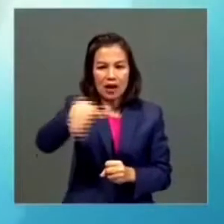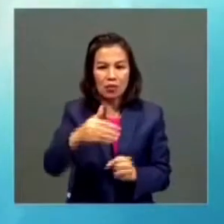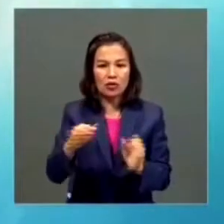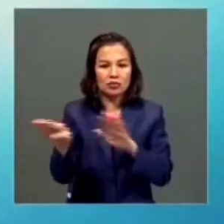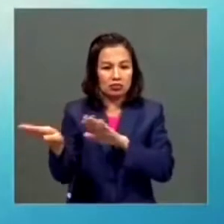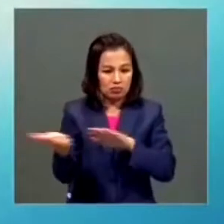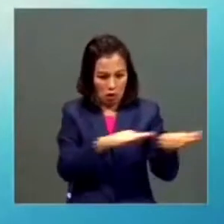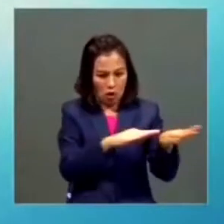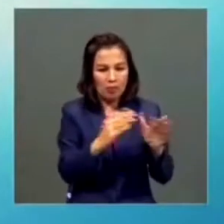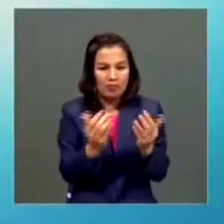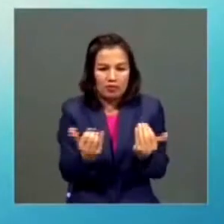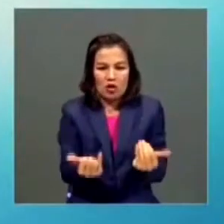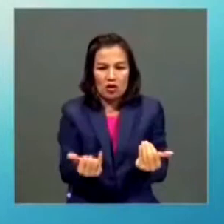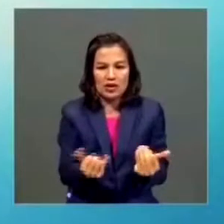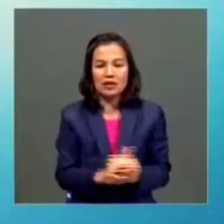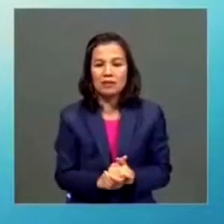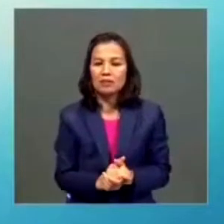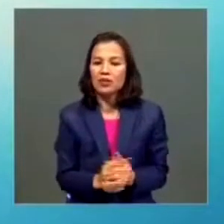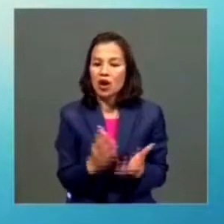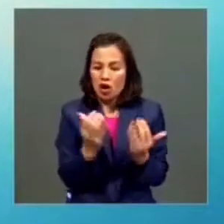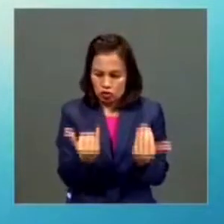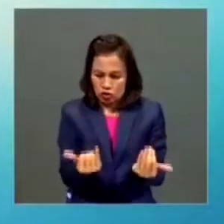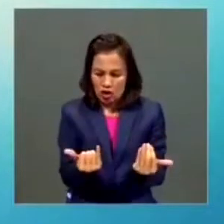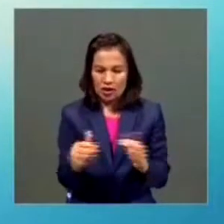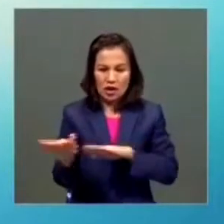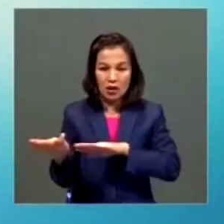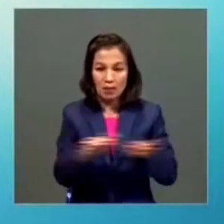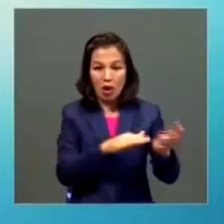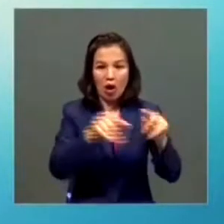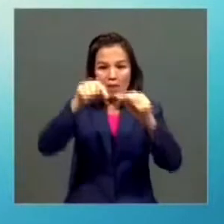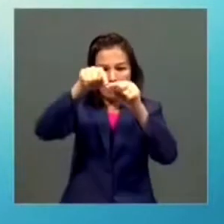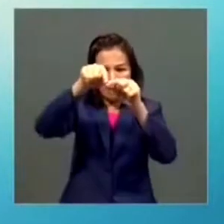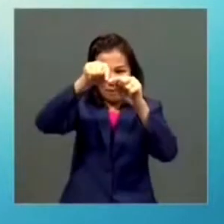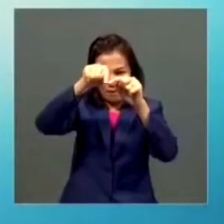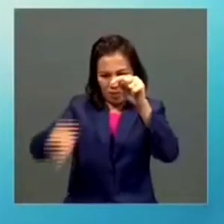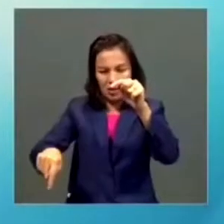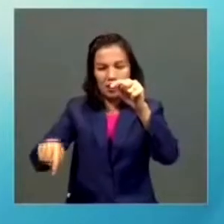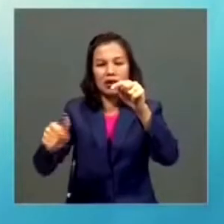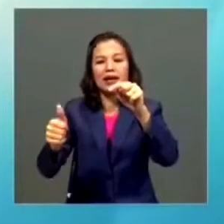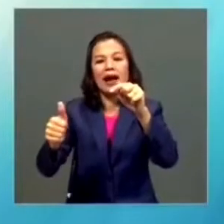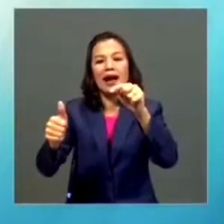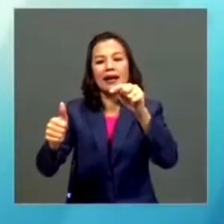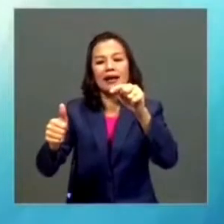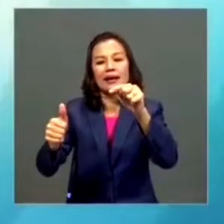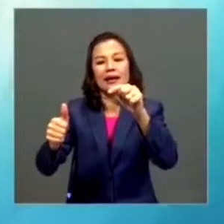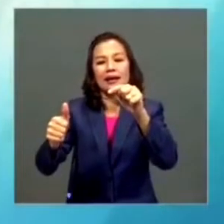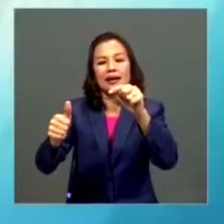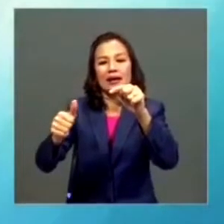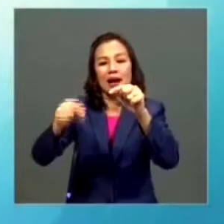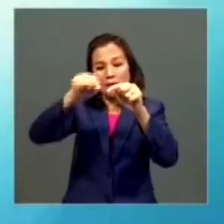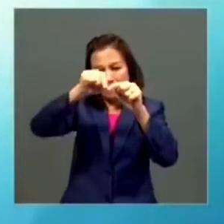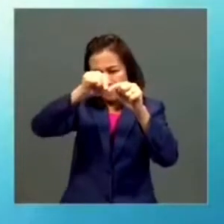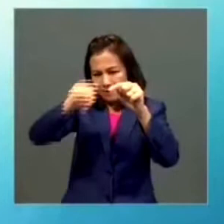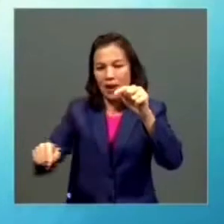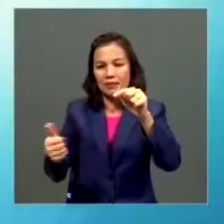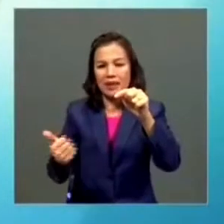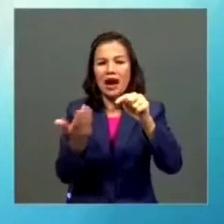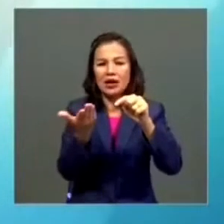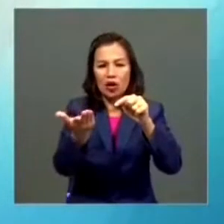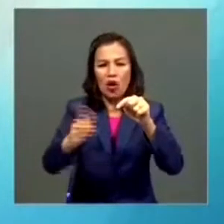ยวนี้ครับเดี๋ยวนี้เลยนะครับมันจะหักหัวลงได้ทันทีจะกลับตัวนี้ได้ทันทีทุกค